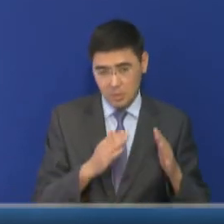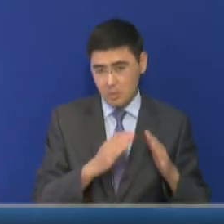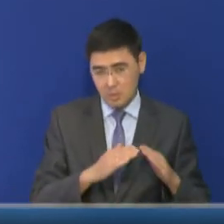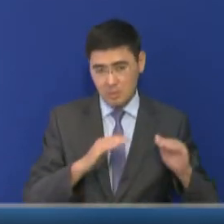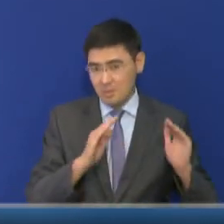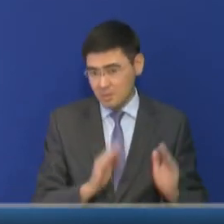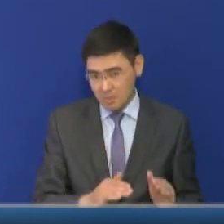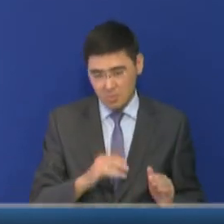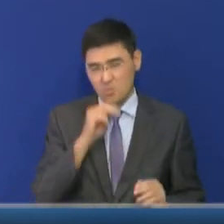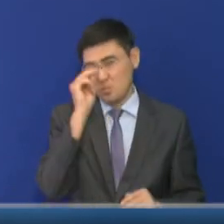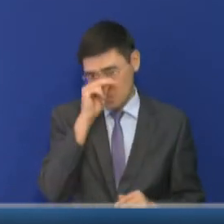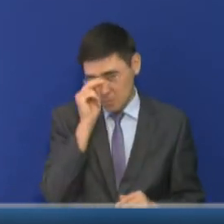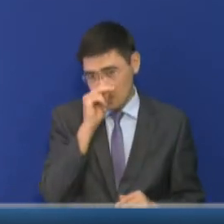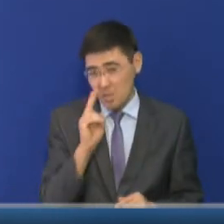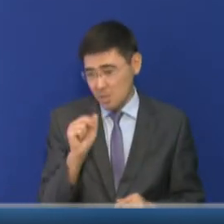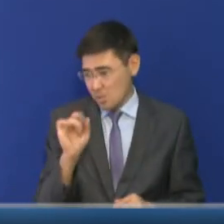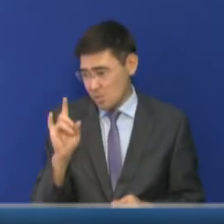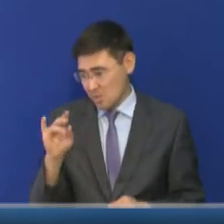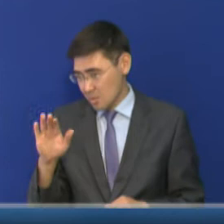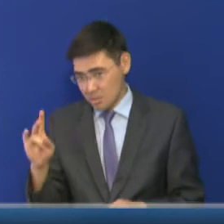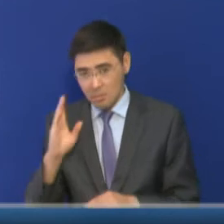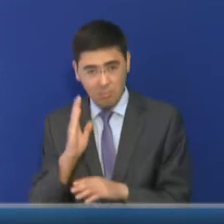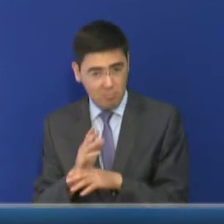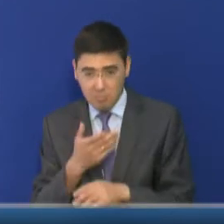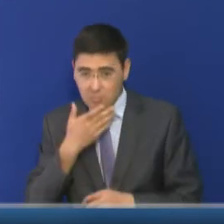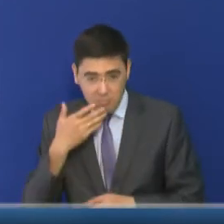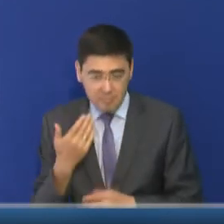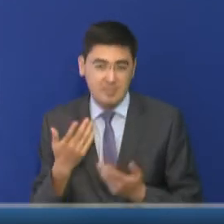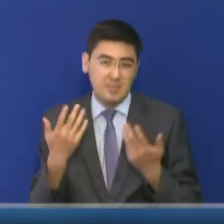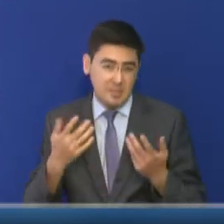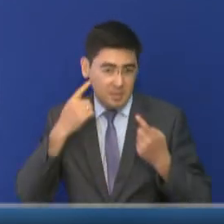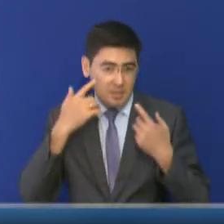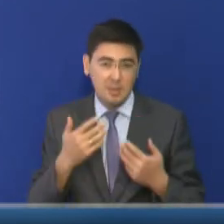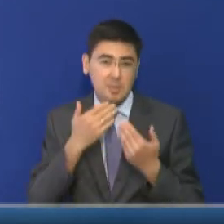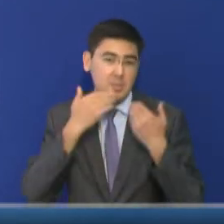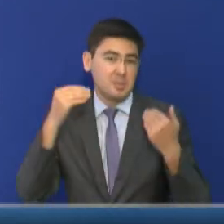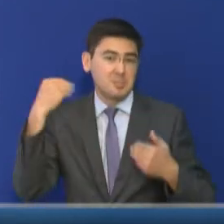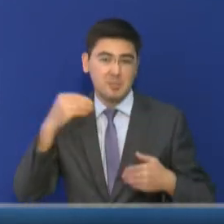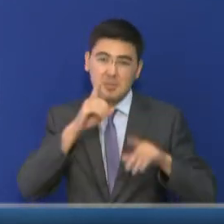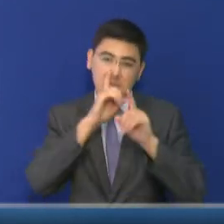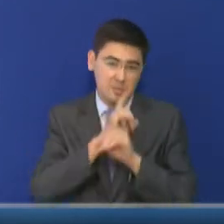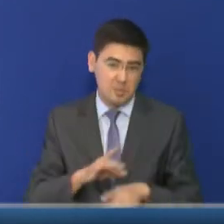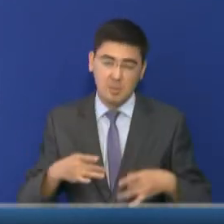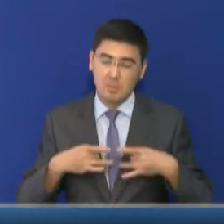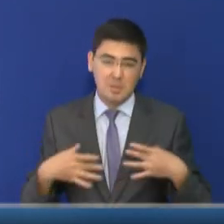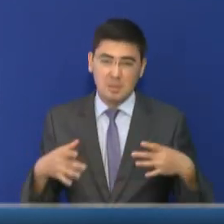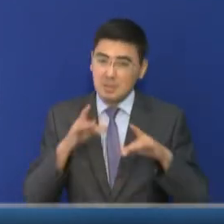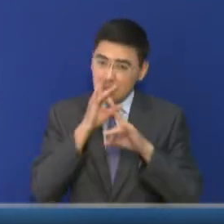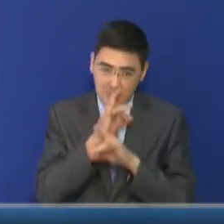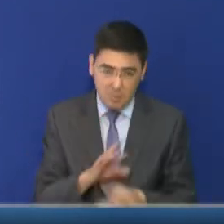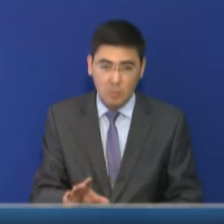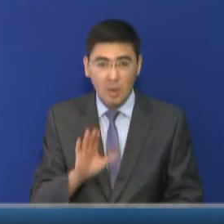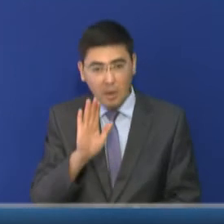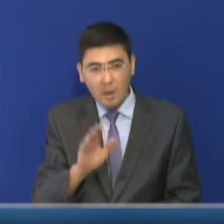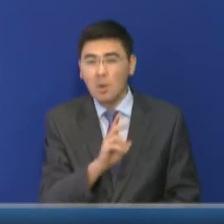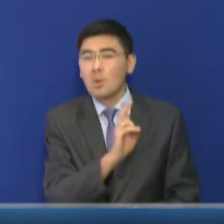Карантин алынбағандықтан оқушылар мектепке бармайды, яғни соңғы қоңырау мерекесі болмайды. Бірақ ол түлектер үшін 4 маусымда